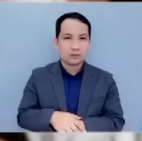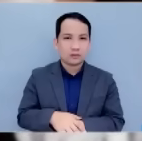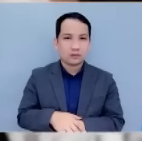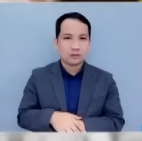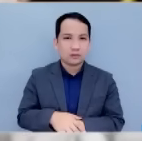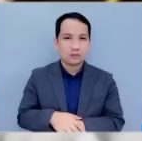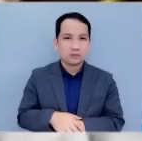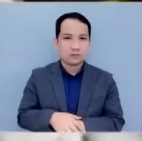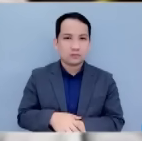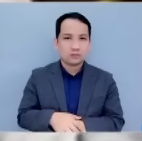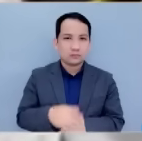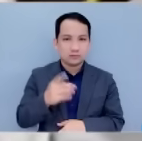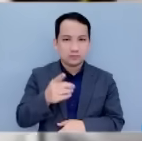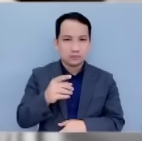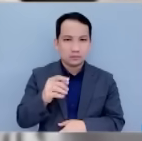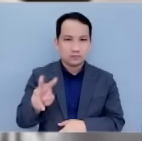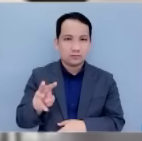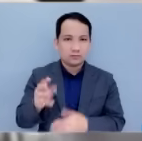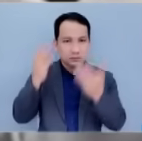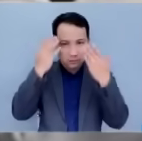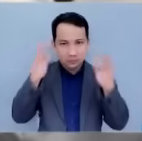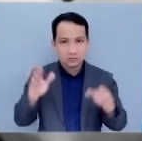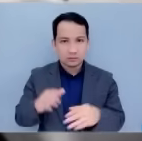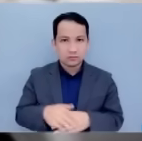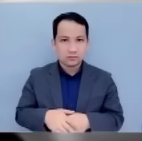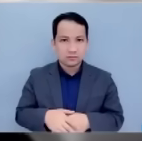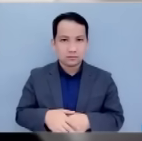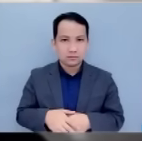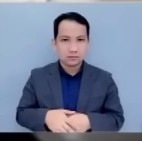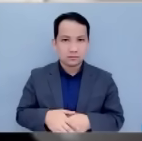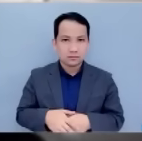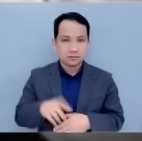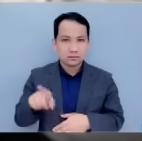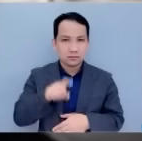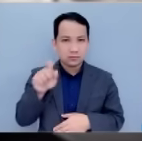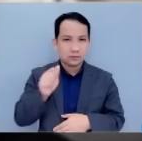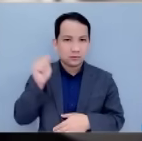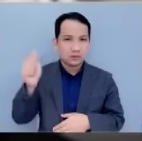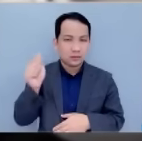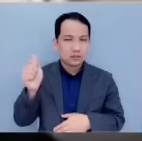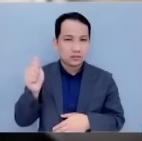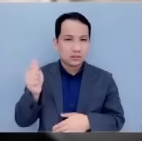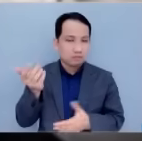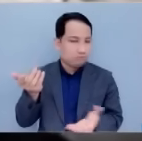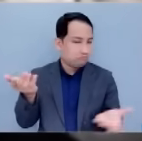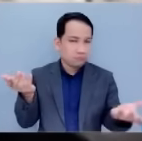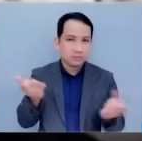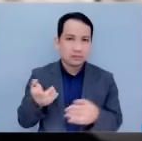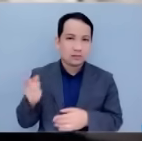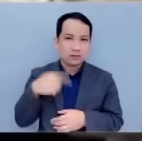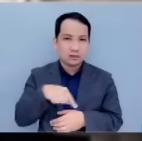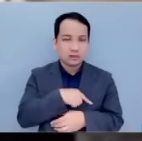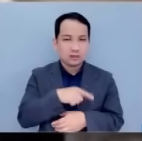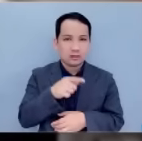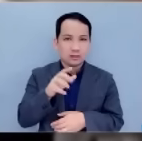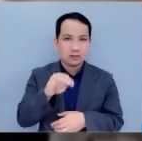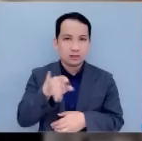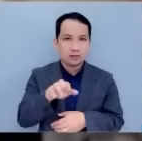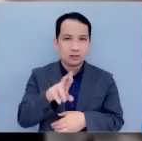Daw. Bakit, sir? I don't know. Ask the leadership or ask the majority. Thank you, sir. You're part of the